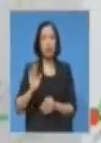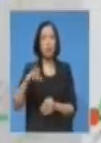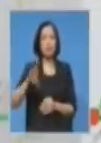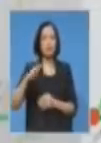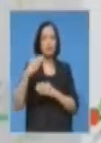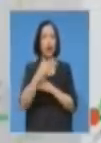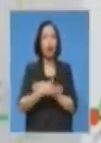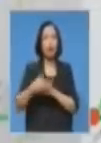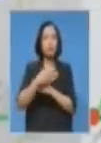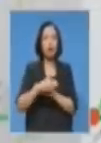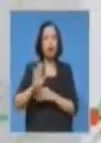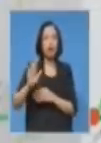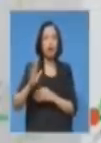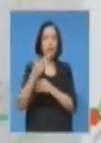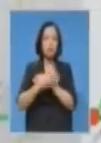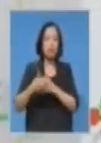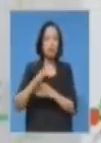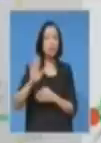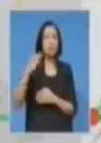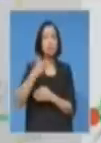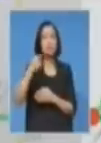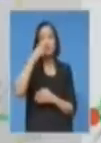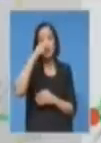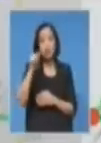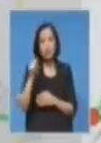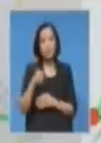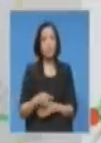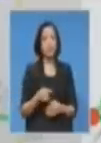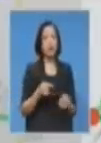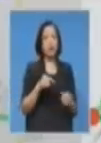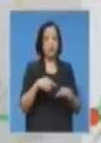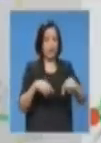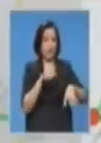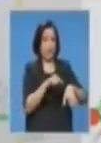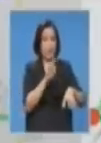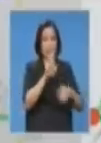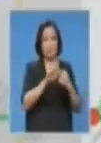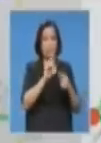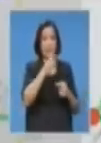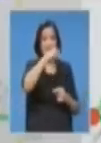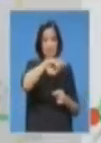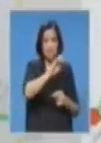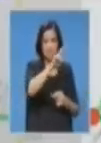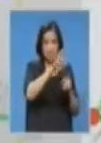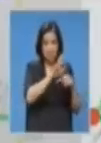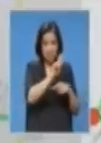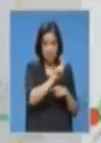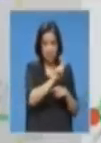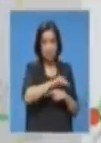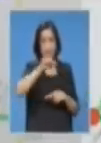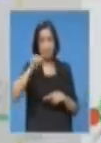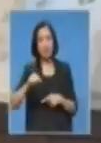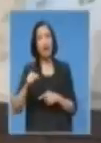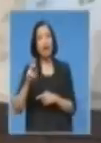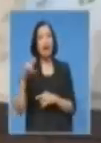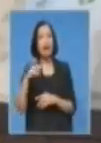อันนี้ก็จะเป็นการต่อเชื่อมระหว่างสถานีบางซื่อมาที่หัวลำโพงนะครับซึ่งเราก็ในกรุงเทพนั้นก็อาจจะค่อนข้